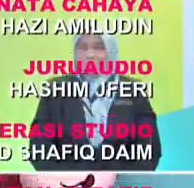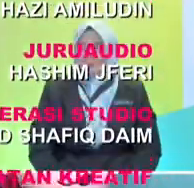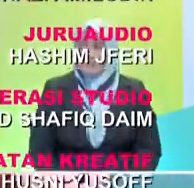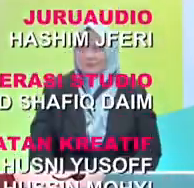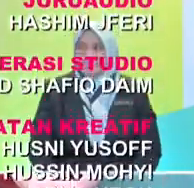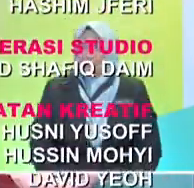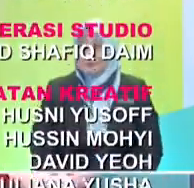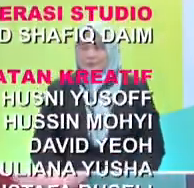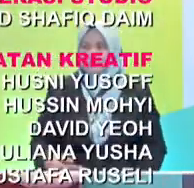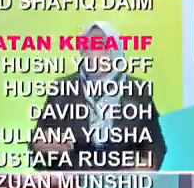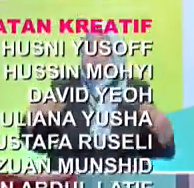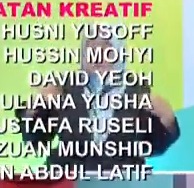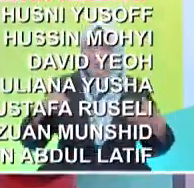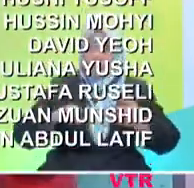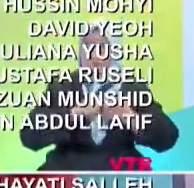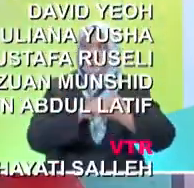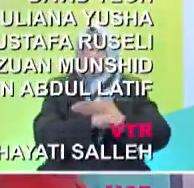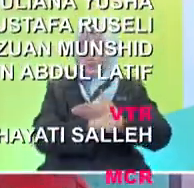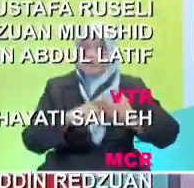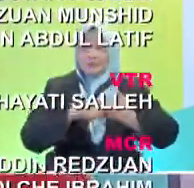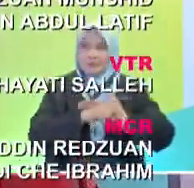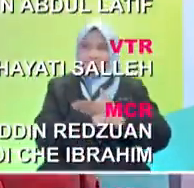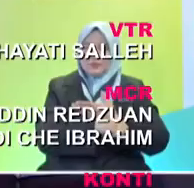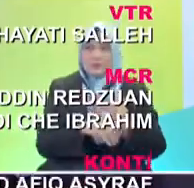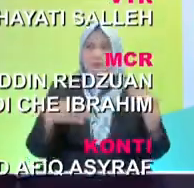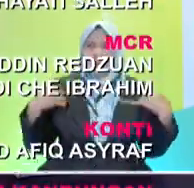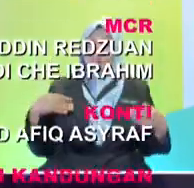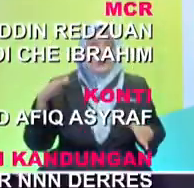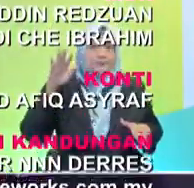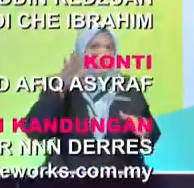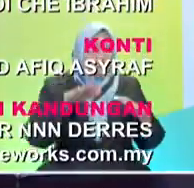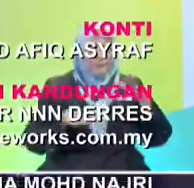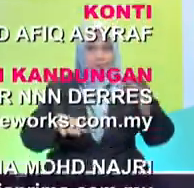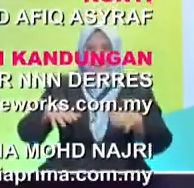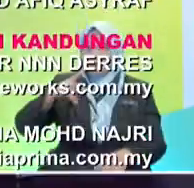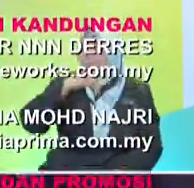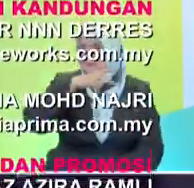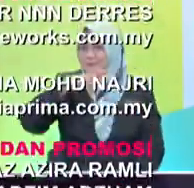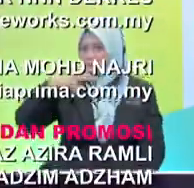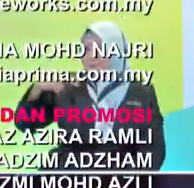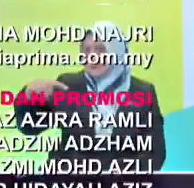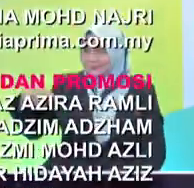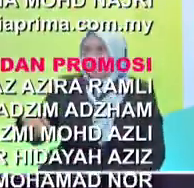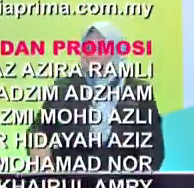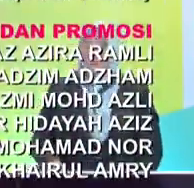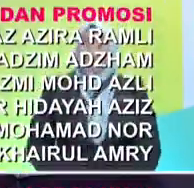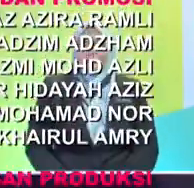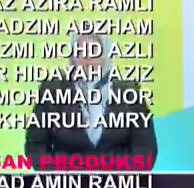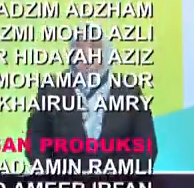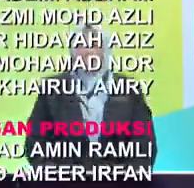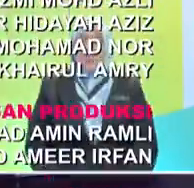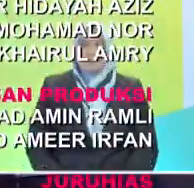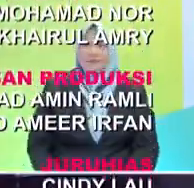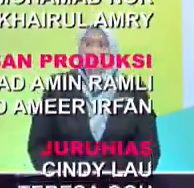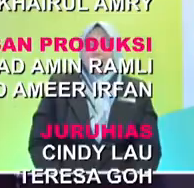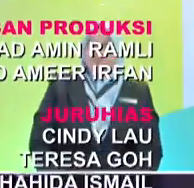punya sisik. Okey, dan dia okey, ni nampak macam berenang ni cikgu. Apa haiwan ini? Haiwan yang mempunyai sisik dan